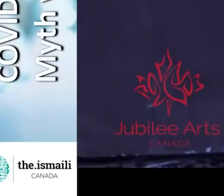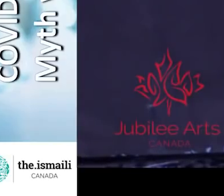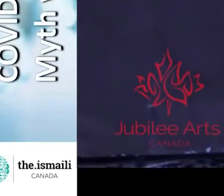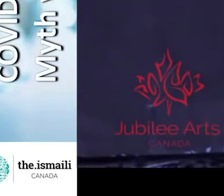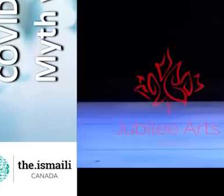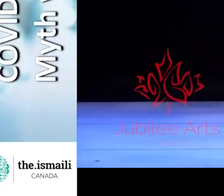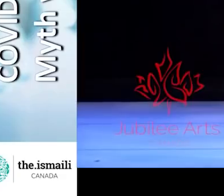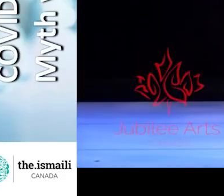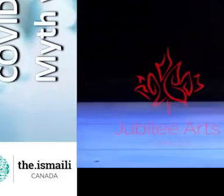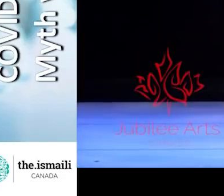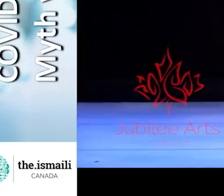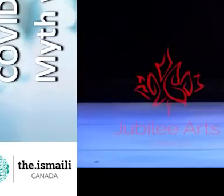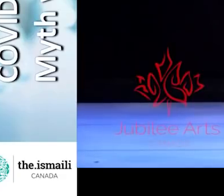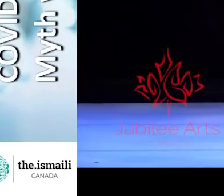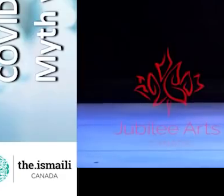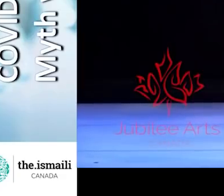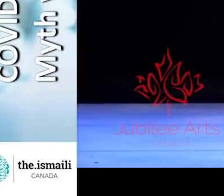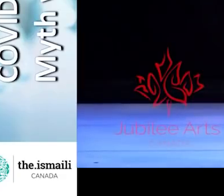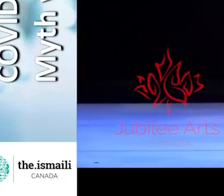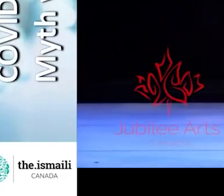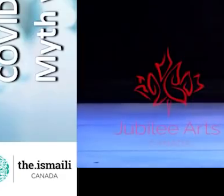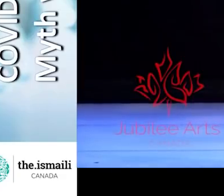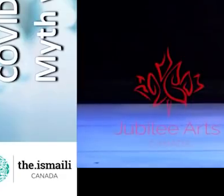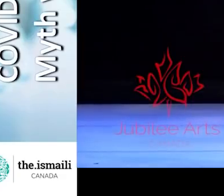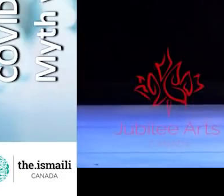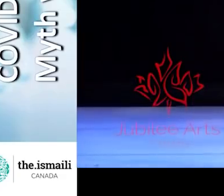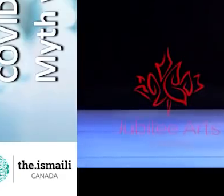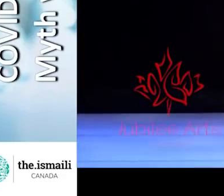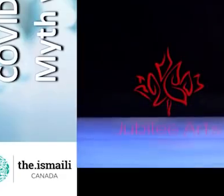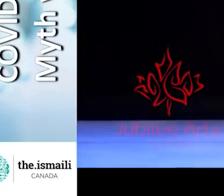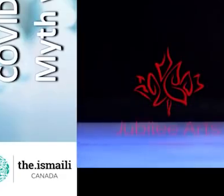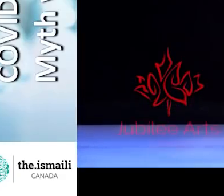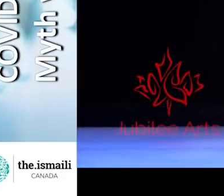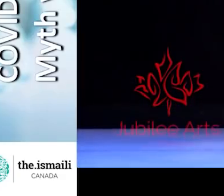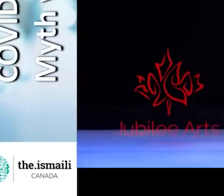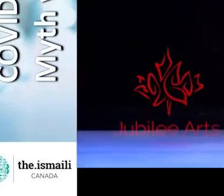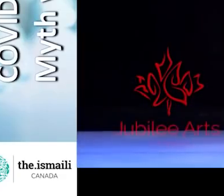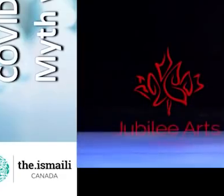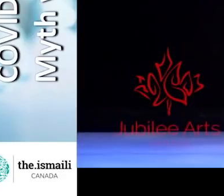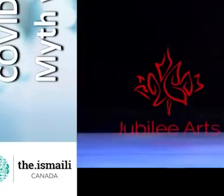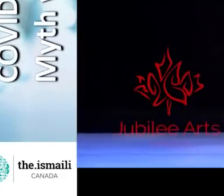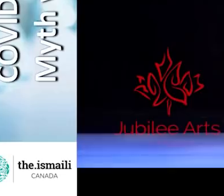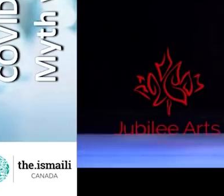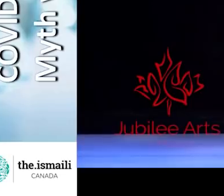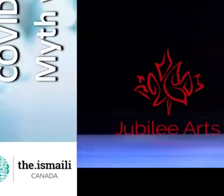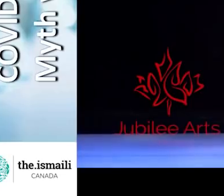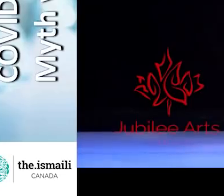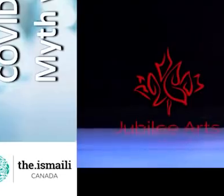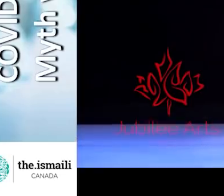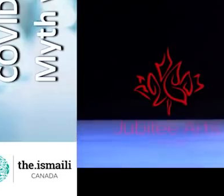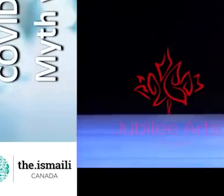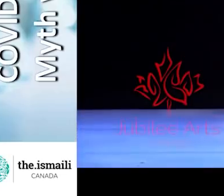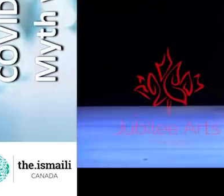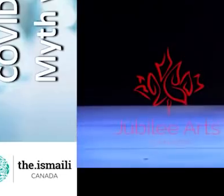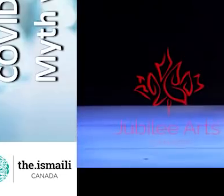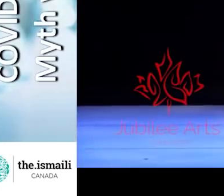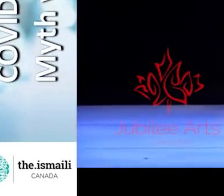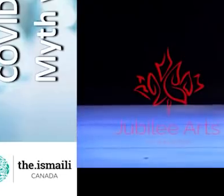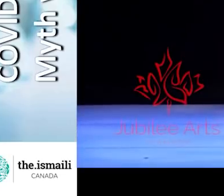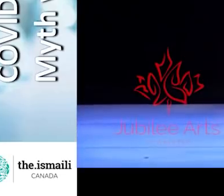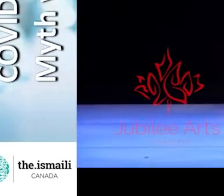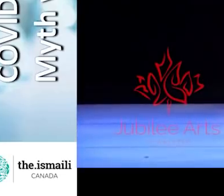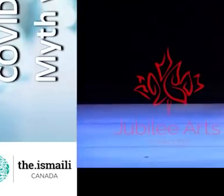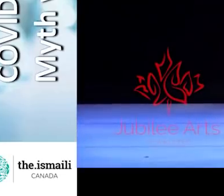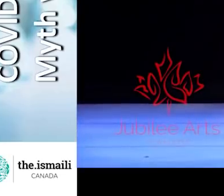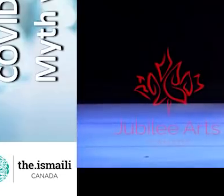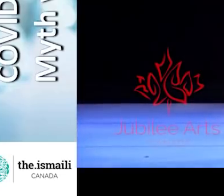always near. And I know without a doubt that you always hear my prayer. सच